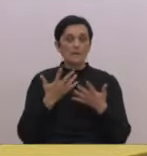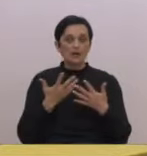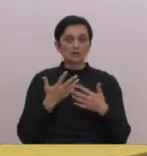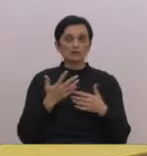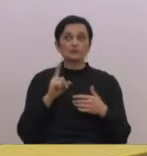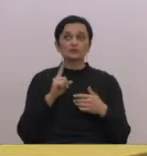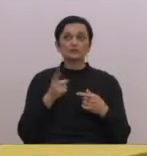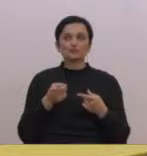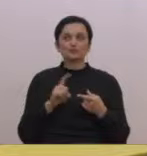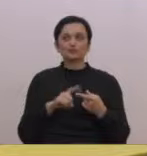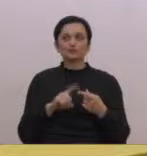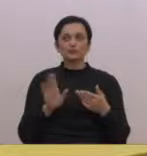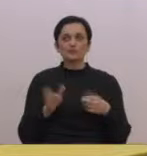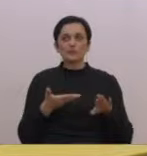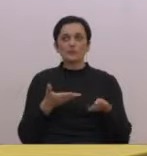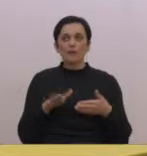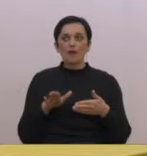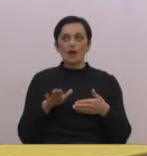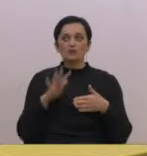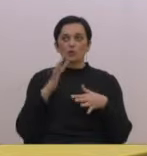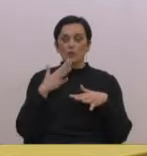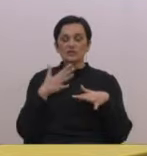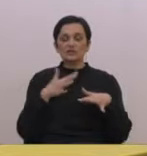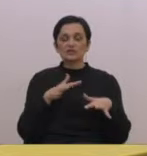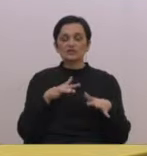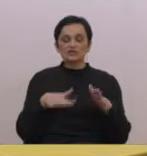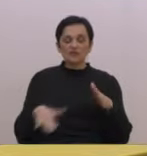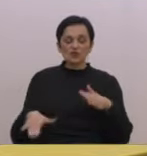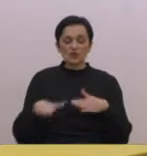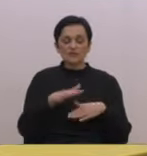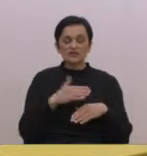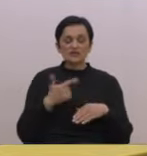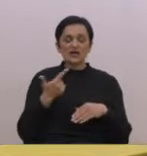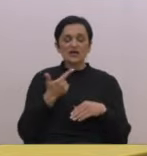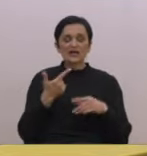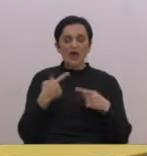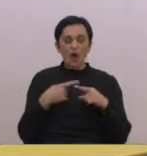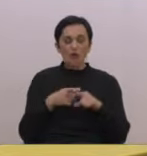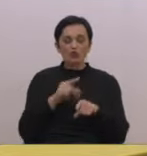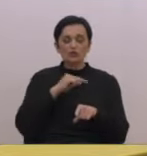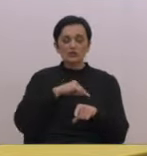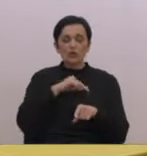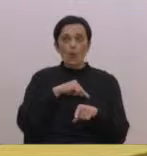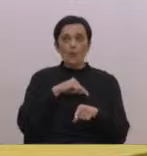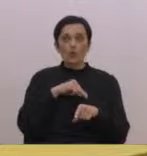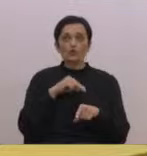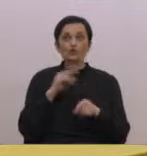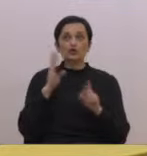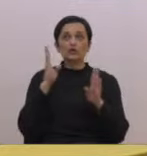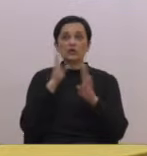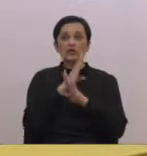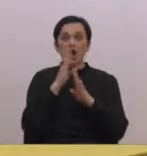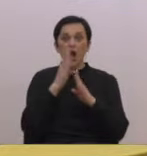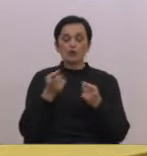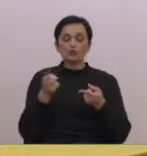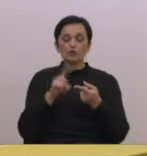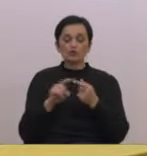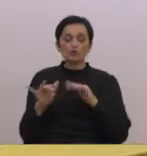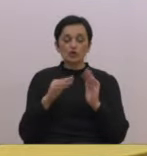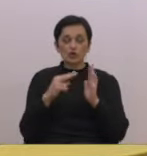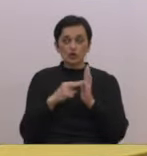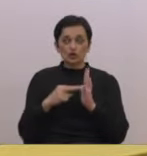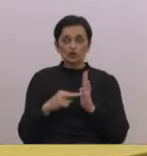Რა შეეხება ბათუმს და ზღვის სკერის გეოლოგიურ სამუშაოებს, აქ მინდა გითხრათ, რომ გარემოს ზემოქმედების შეფასება